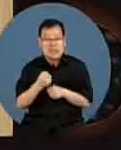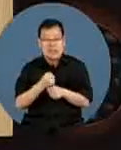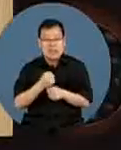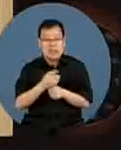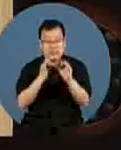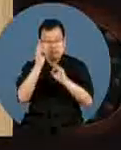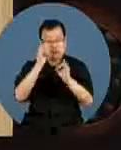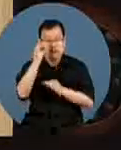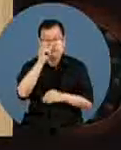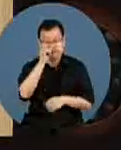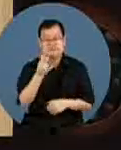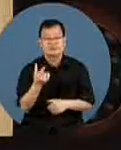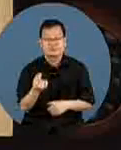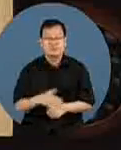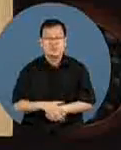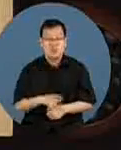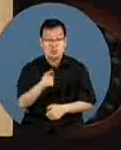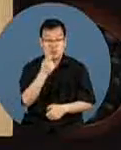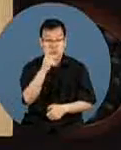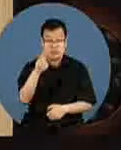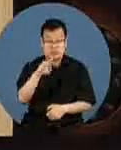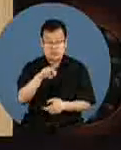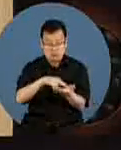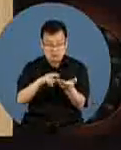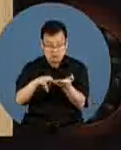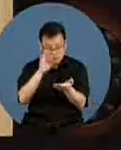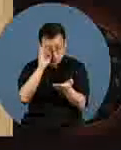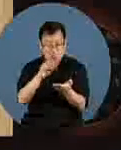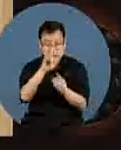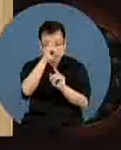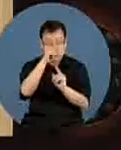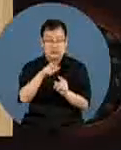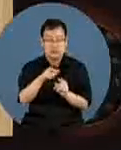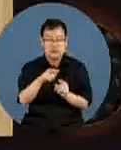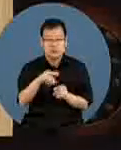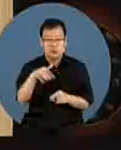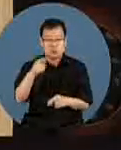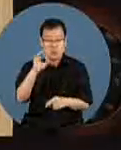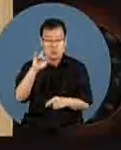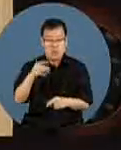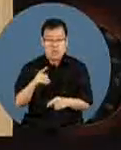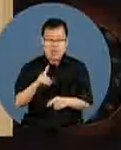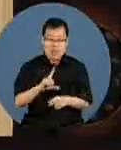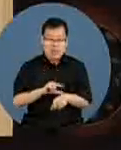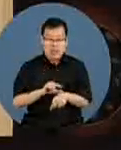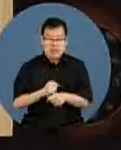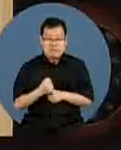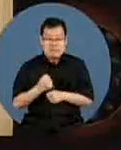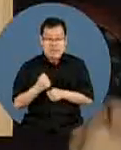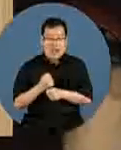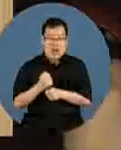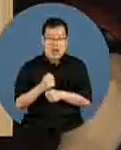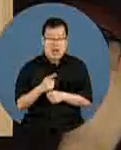요즘에 이창호 구단 그 TV 바둑을 보면은 초읽기에 몰리면 상당히 당황을 하거든요.